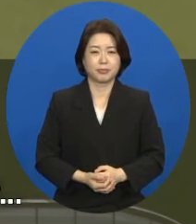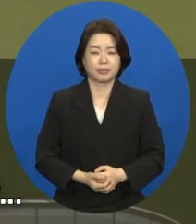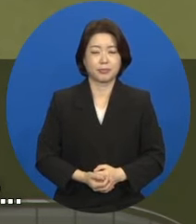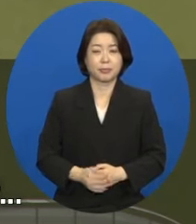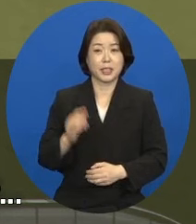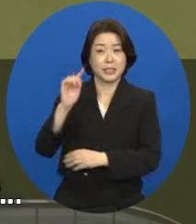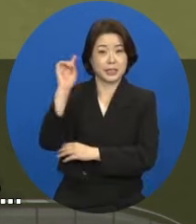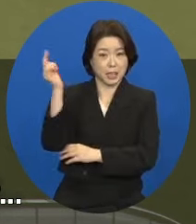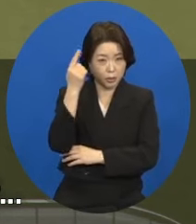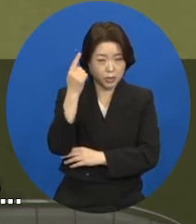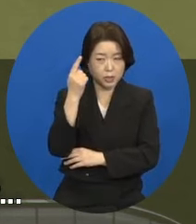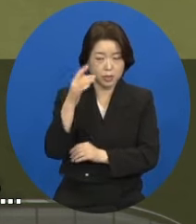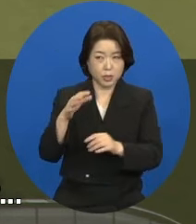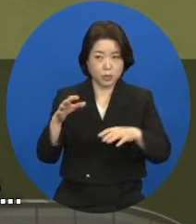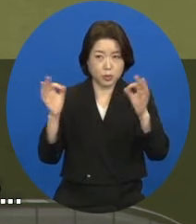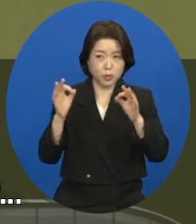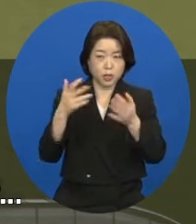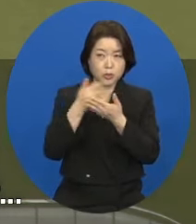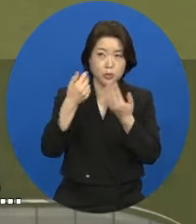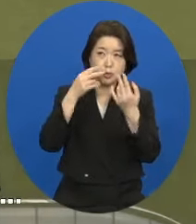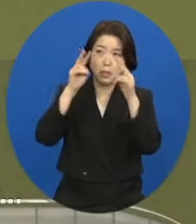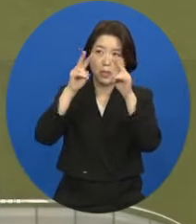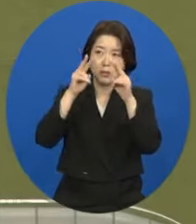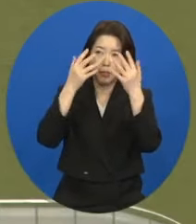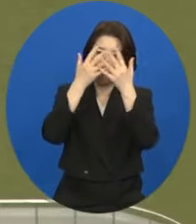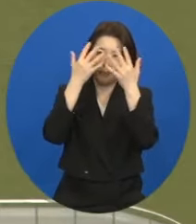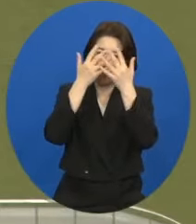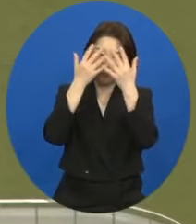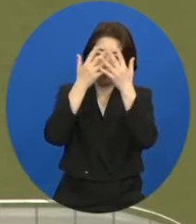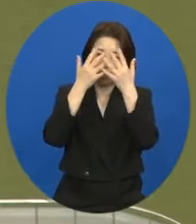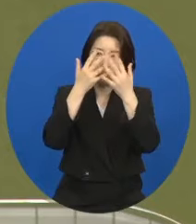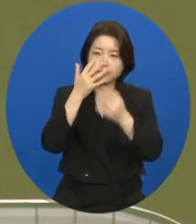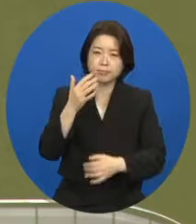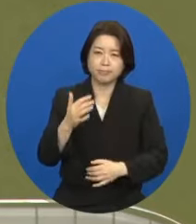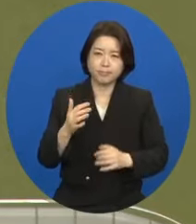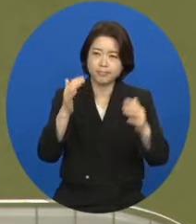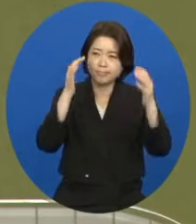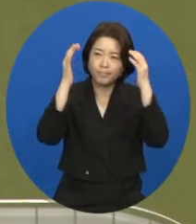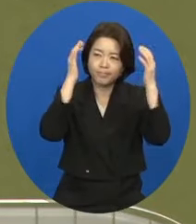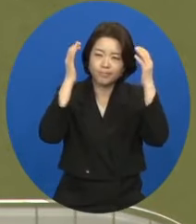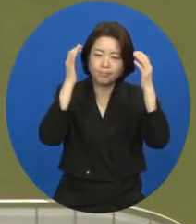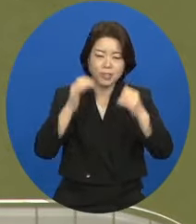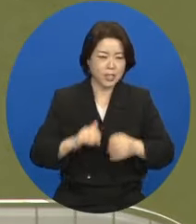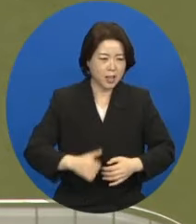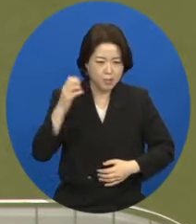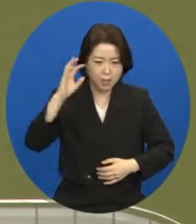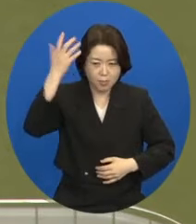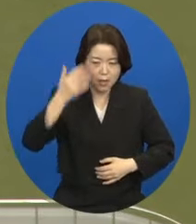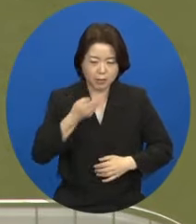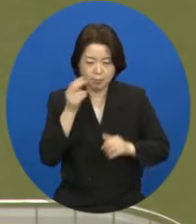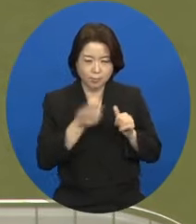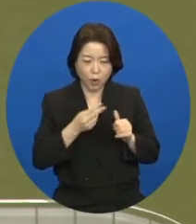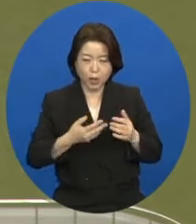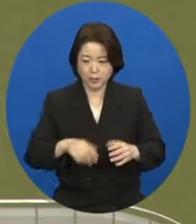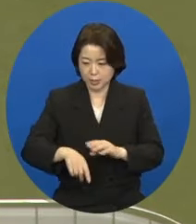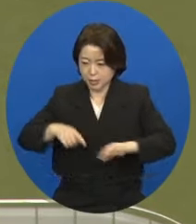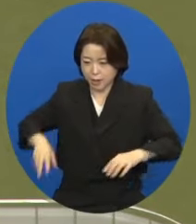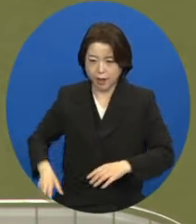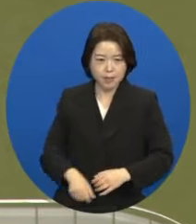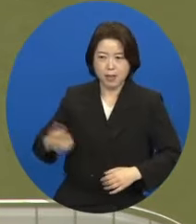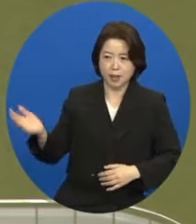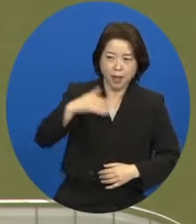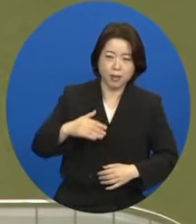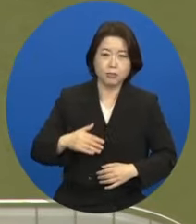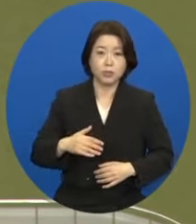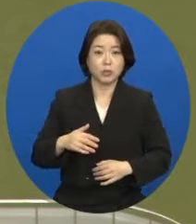다윗이 순간 주님을 바라보던 눈이 흐려졌어요. 그러니까 지금 막 분노하고 그거 모욕당했다고 막 지금 칼 뽑고 막 그러고 있는